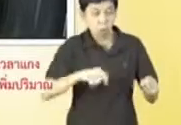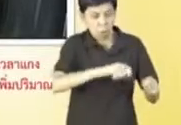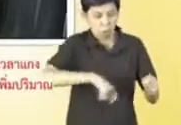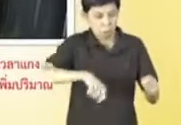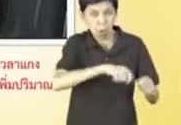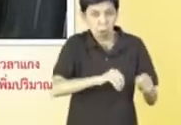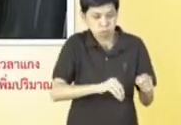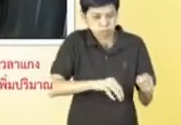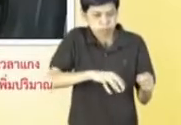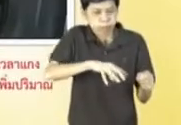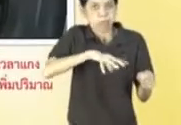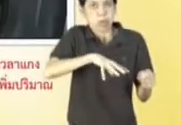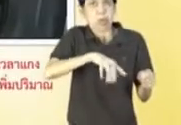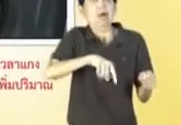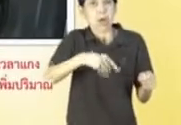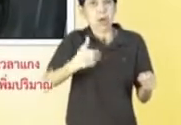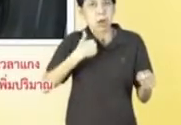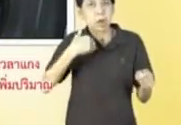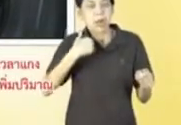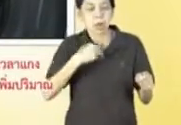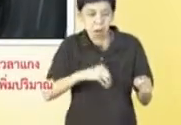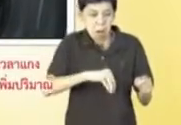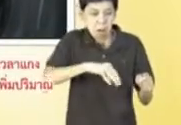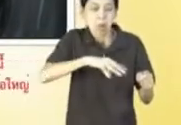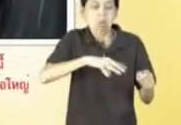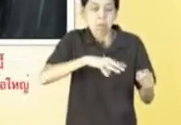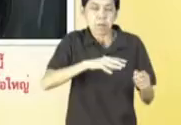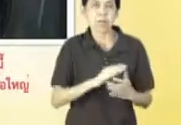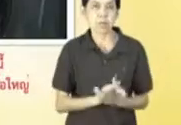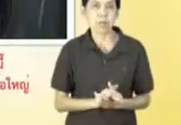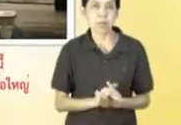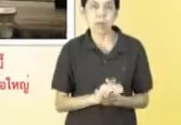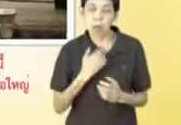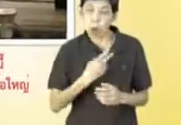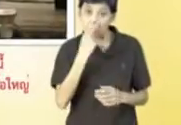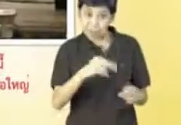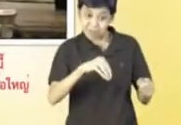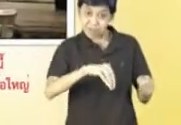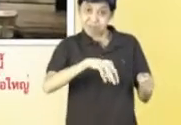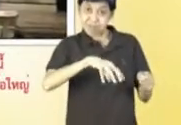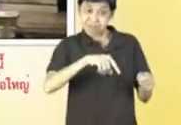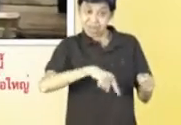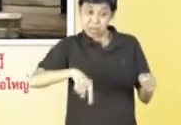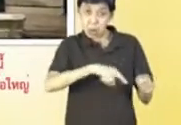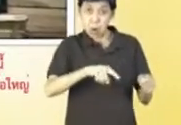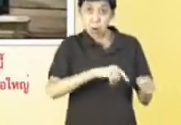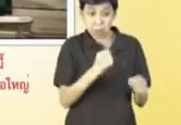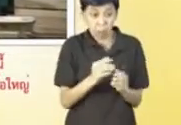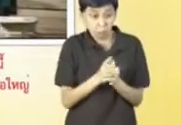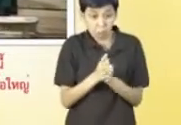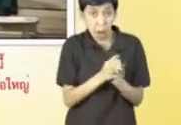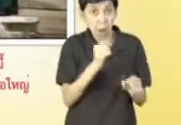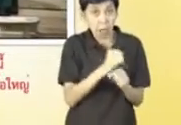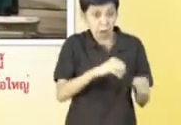กงแล้วจะขึ้นหม้อนะฮ ะ หมายถึงว่าจะเพิ่มปริมาณนะฮ ะ ซึ่งเราเห็นว่าเล็กน้อยแค่นี้แต่เวลาแกงขึ้นมาแล้